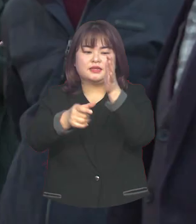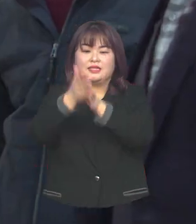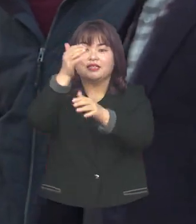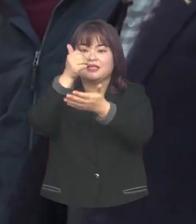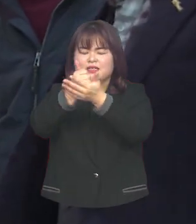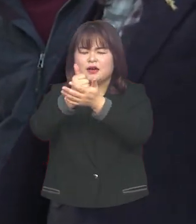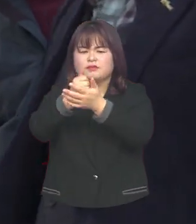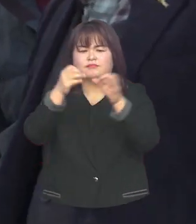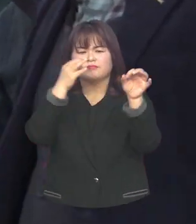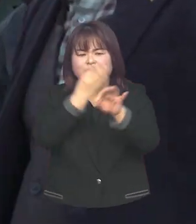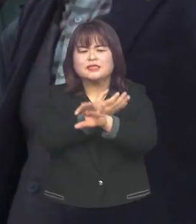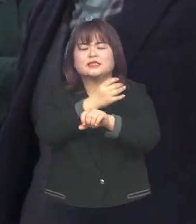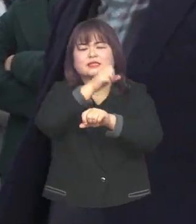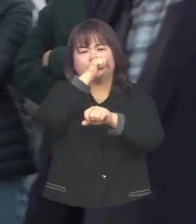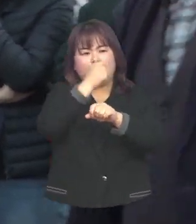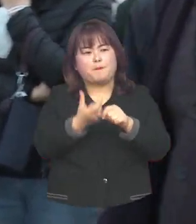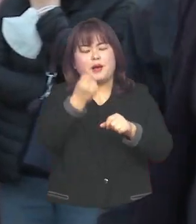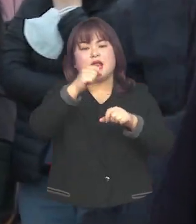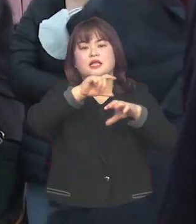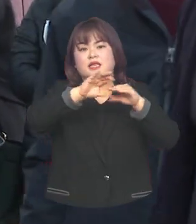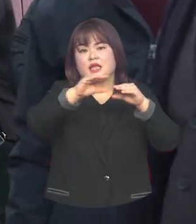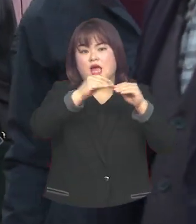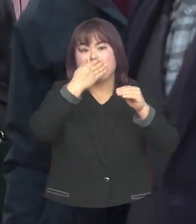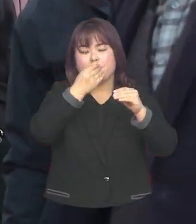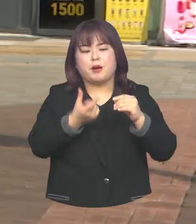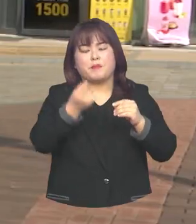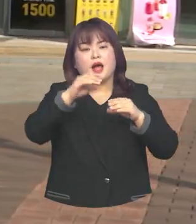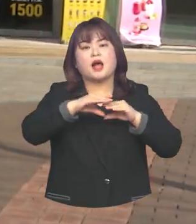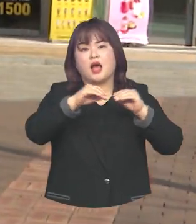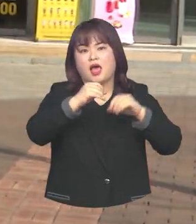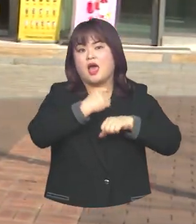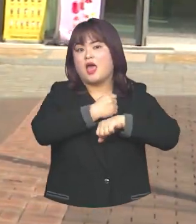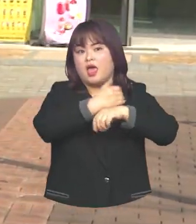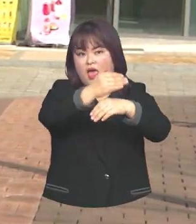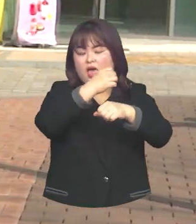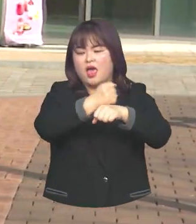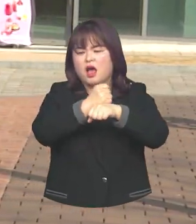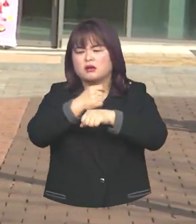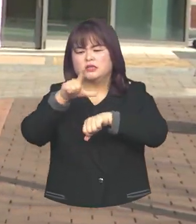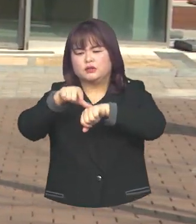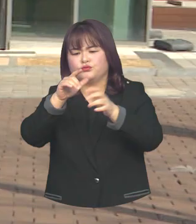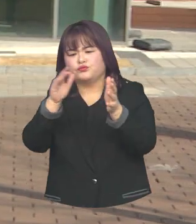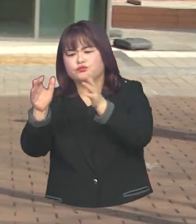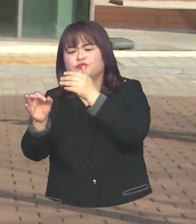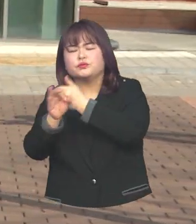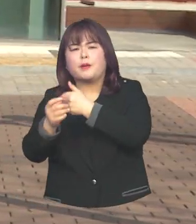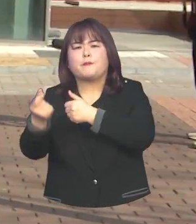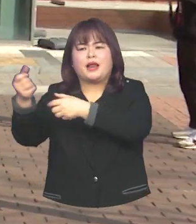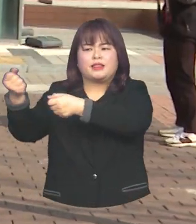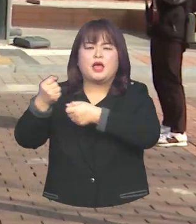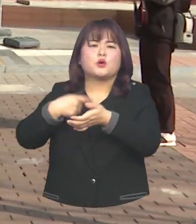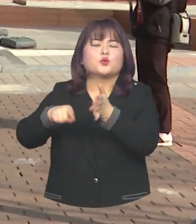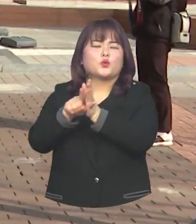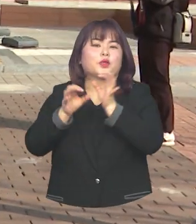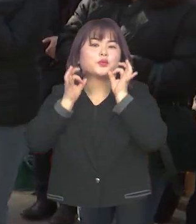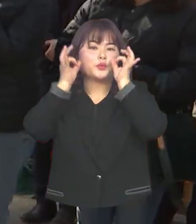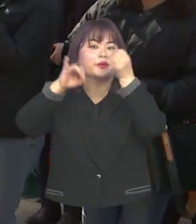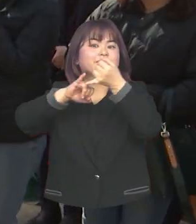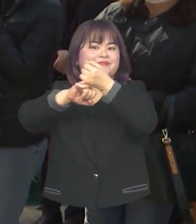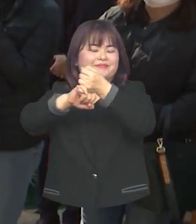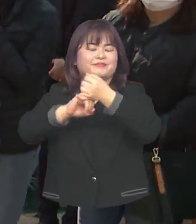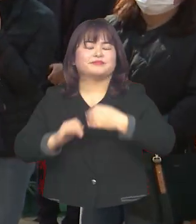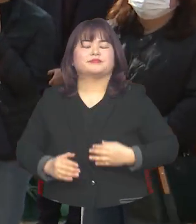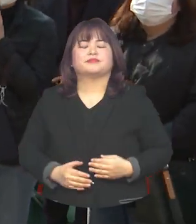용인특례시장은 단기간에 예산을 확보해 해결할 수 있는 부분은 신속히 해결하고 시간이 걸리는 일은 좀 더 빨리 당길 수